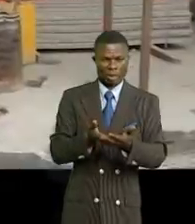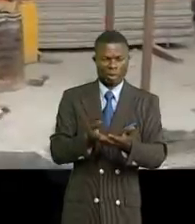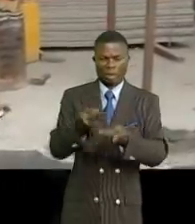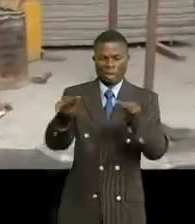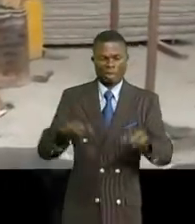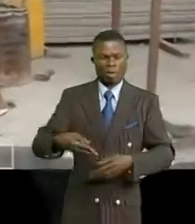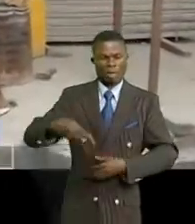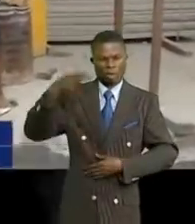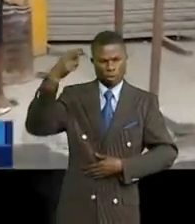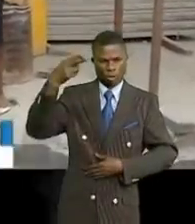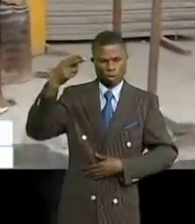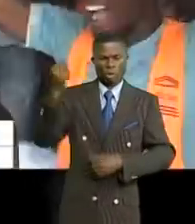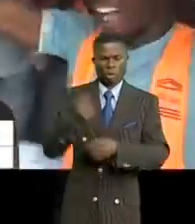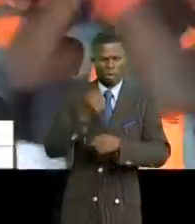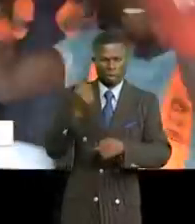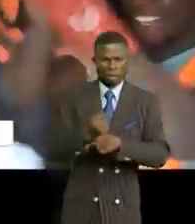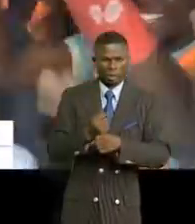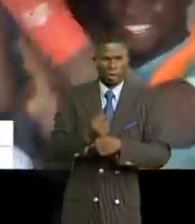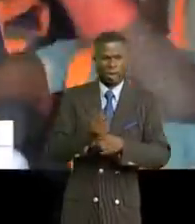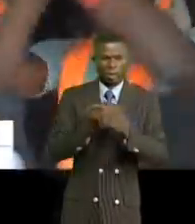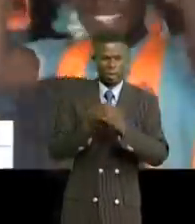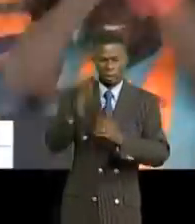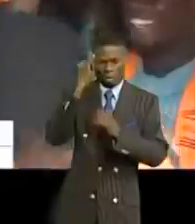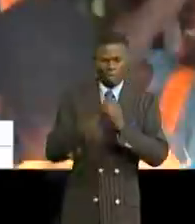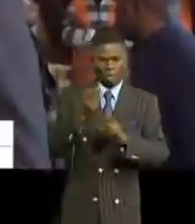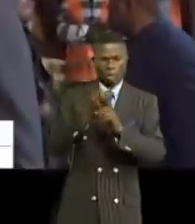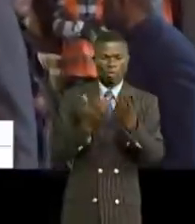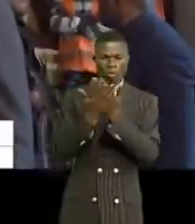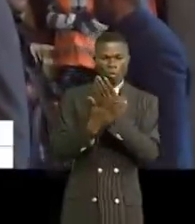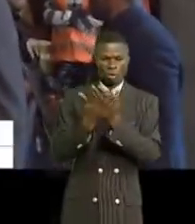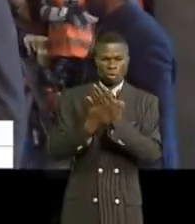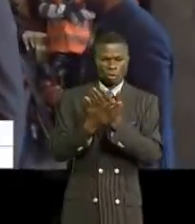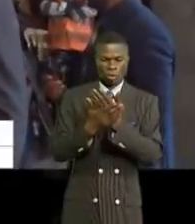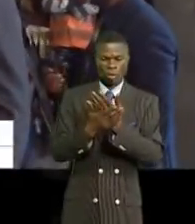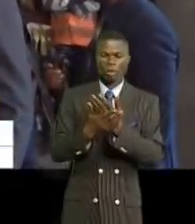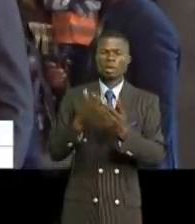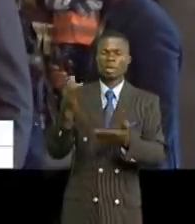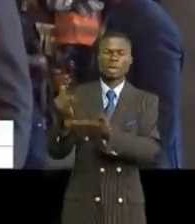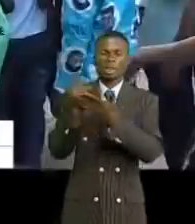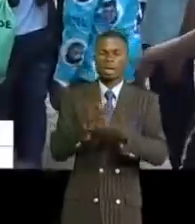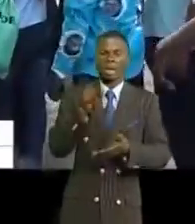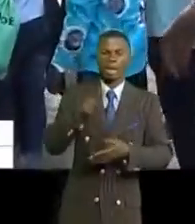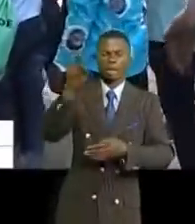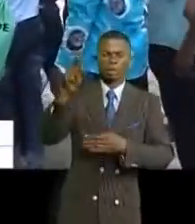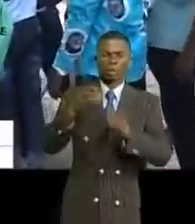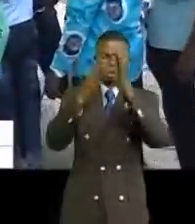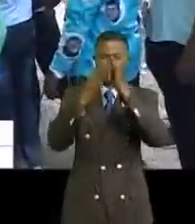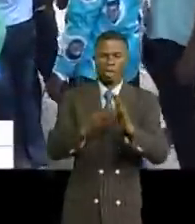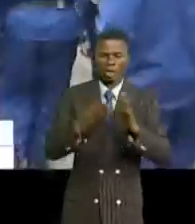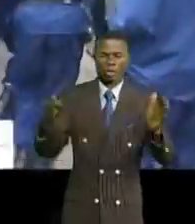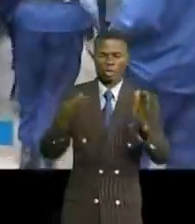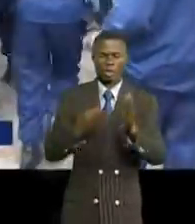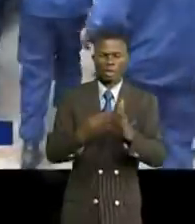ces travaux dont la fin contractuelle et pour le mois de juillet représente l investissement des millions 96 mille dollars